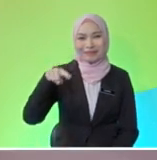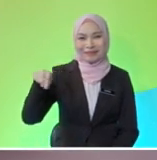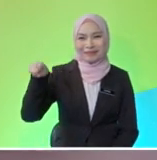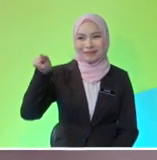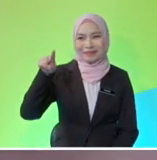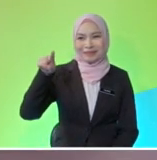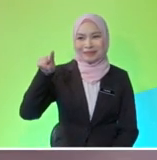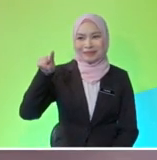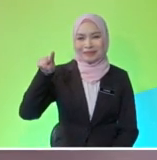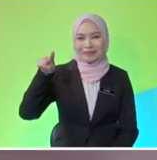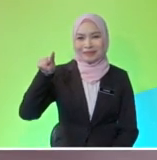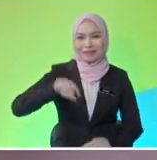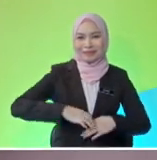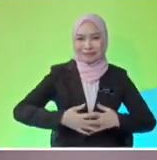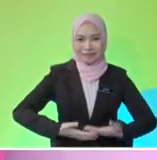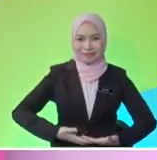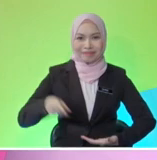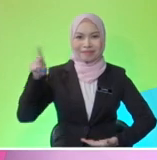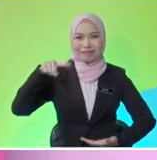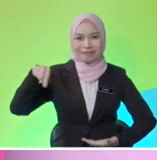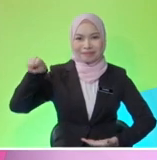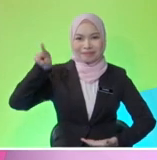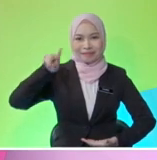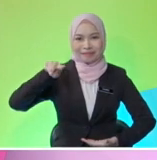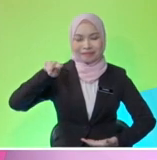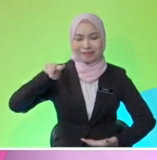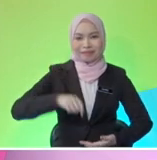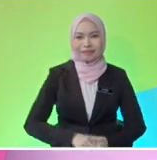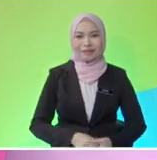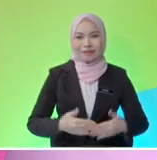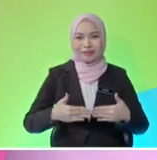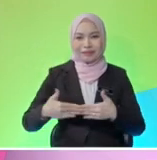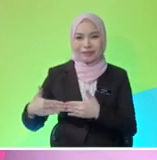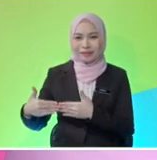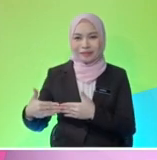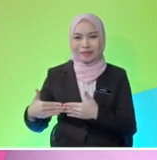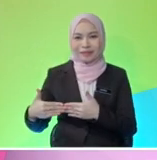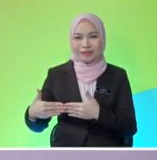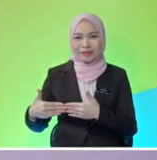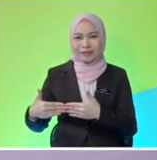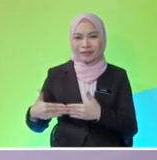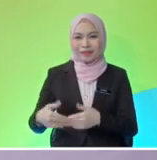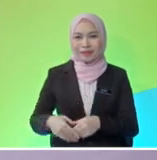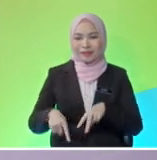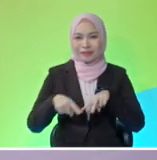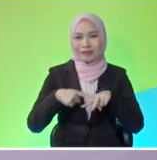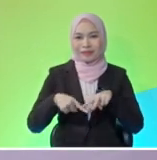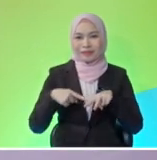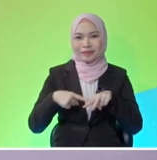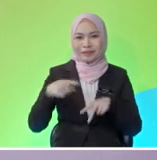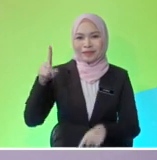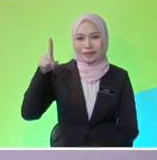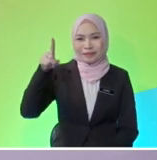Okey, cikgu. Okey. Cuba. Okey, kita mula dengan perut tadi, cikgu. Lepas tu sambung perut. Kaki. Lepas